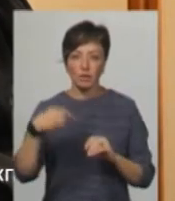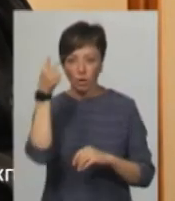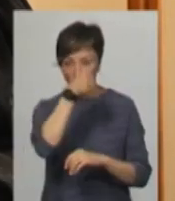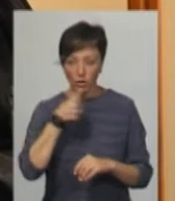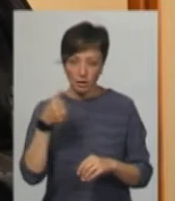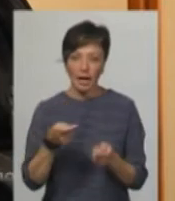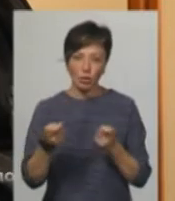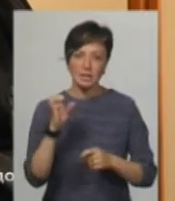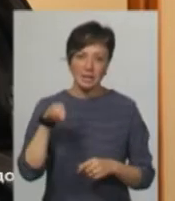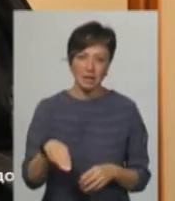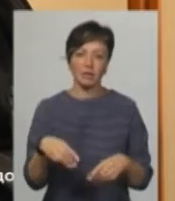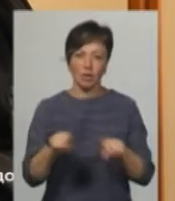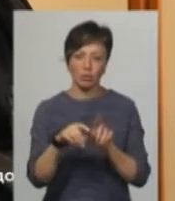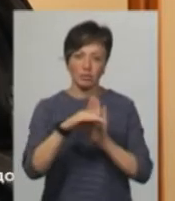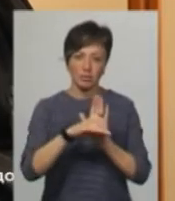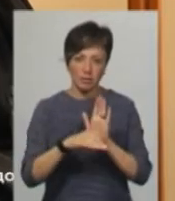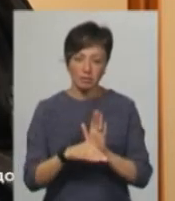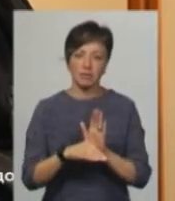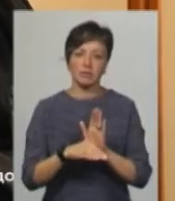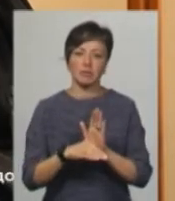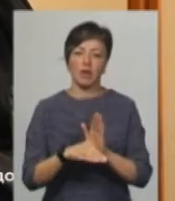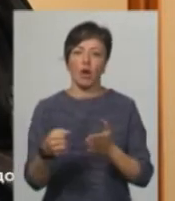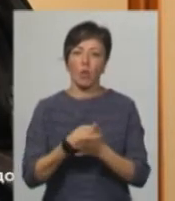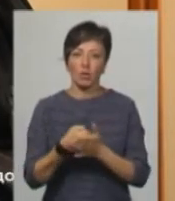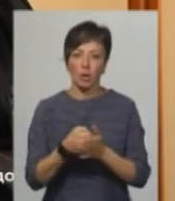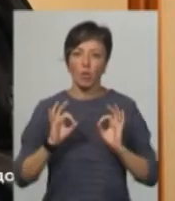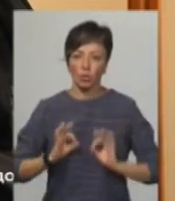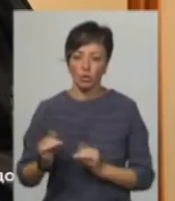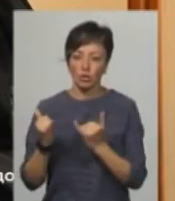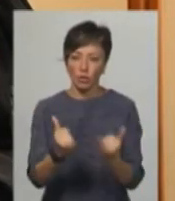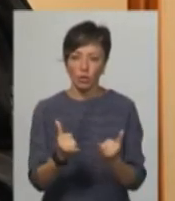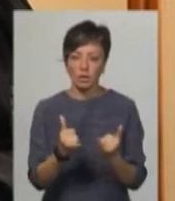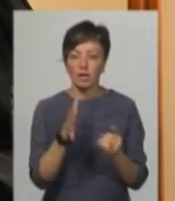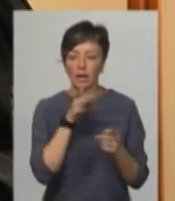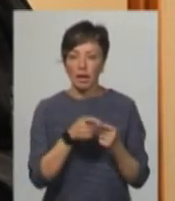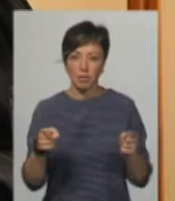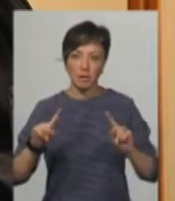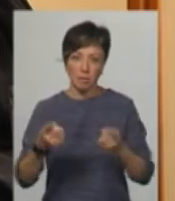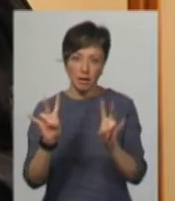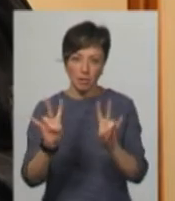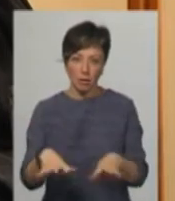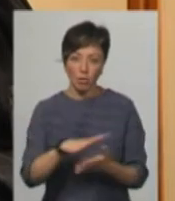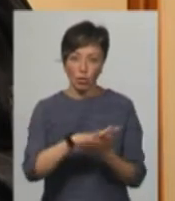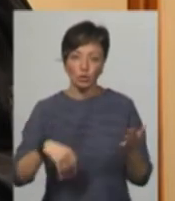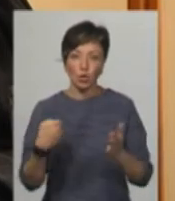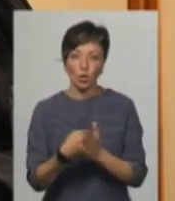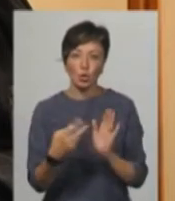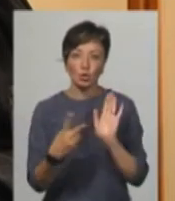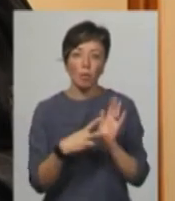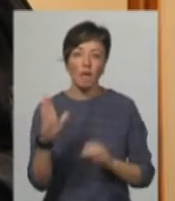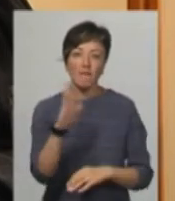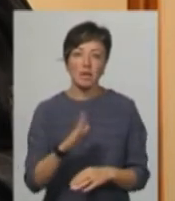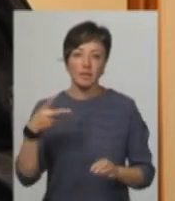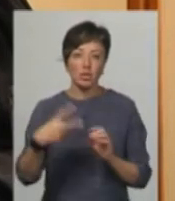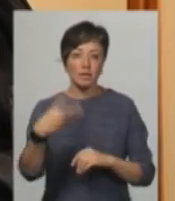виконуючої статті 331 КПК України суд постановив клопотання прокурора задовольнити строк тримання під вартою домашнього Миколаєва Романа Дмитровича продовжити до 7